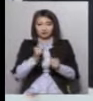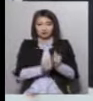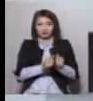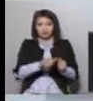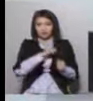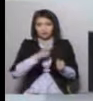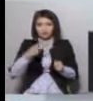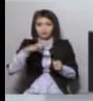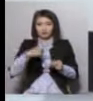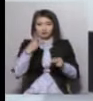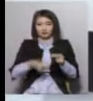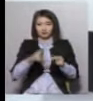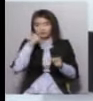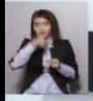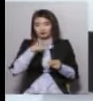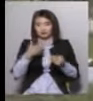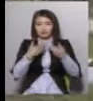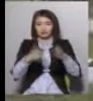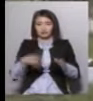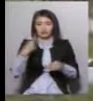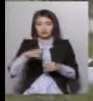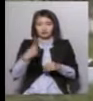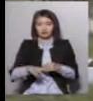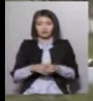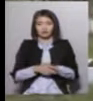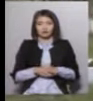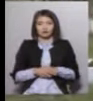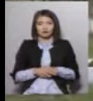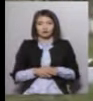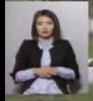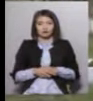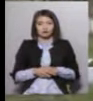Павлодарской области будет открыто 20 IT-классов. Мурат Ибилмажи, Досымбек Такай, ЕРТС Ахпарат.